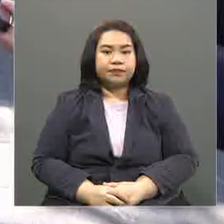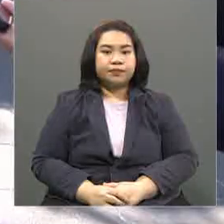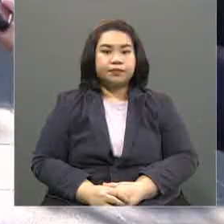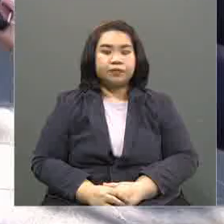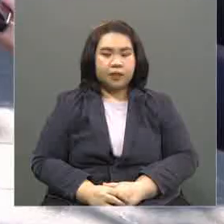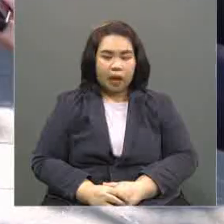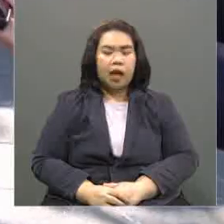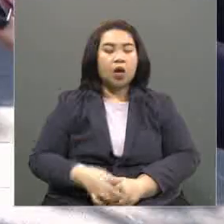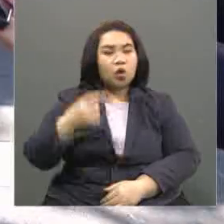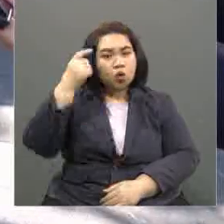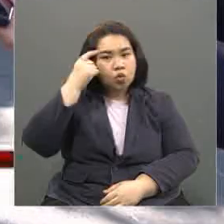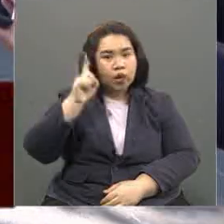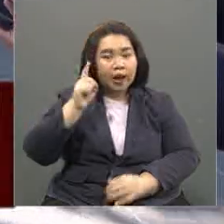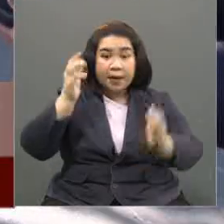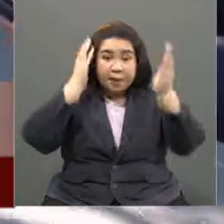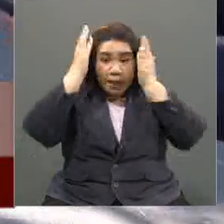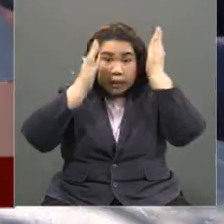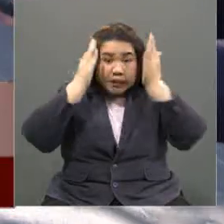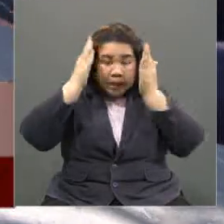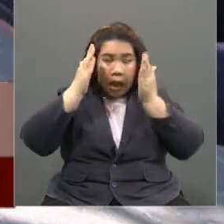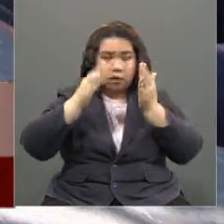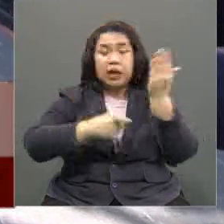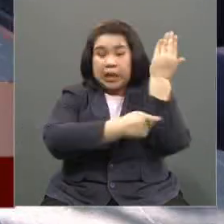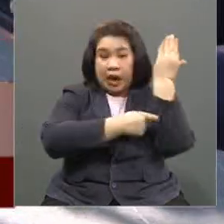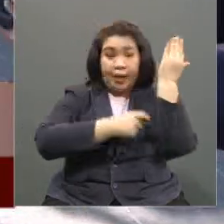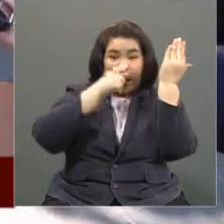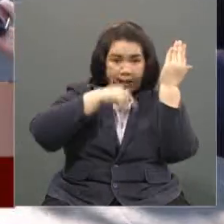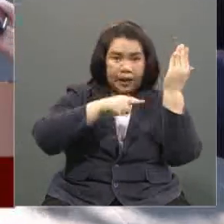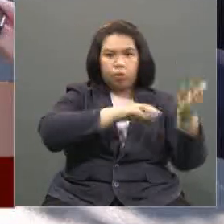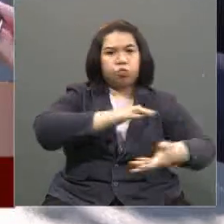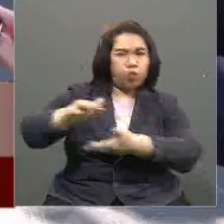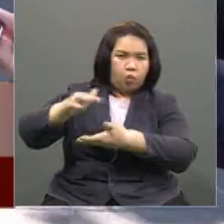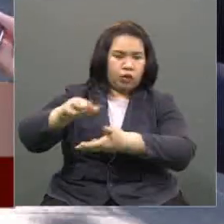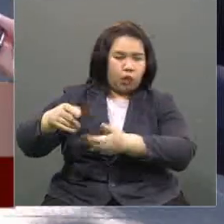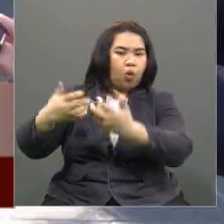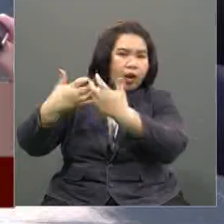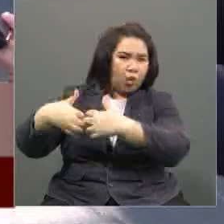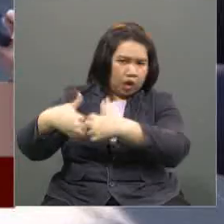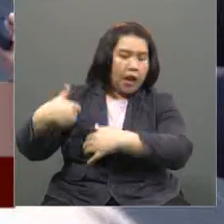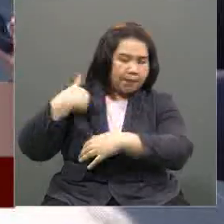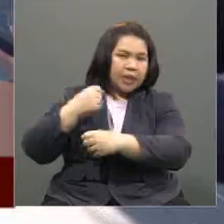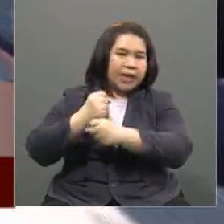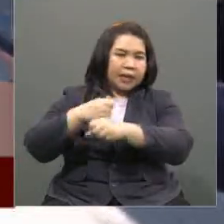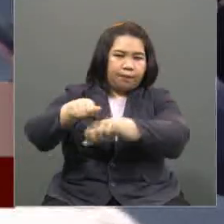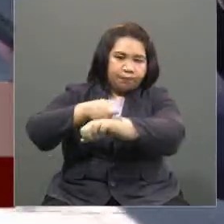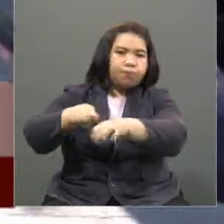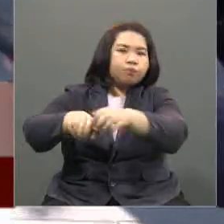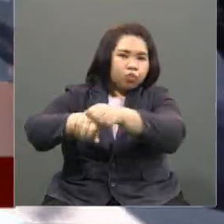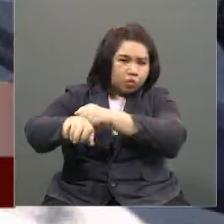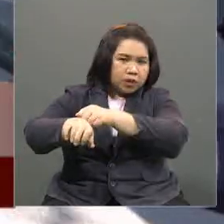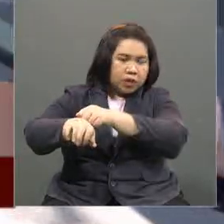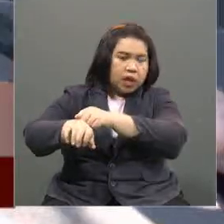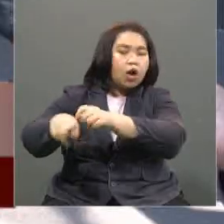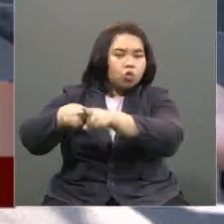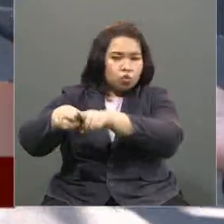รู้ทราบว่าทางมาเลเซียเนี่ยนำเข้ายางเยอะเพราะมีโรงงานผลิตถุงมือและถุงถุงยางอนามัยเยอะต